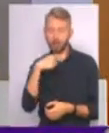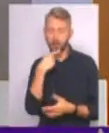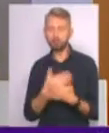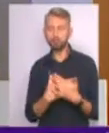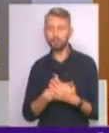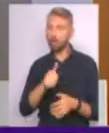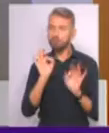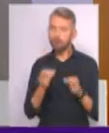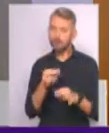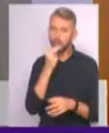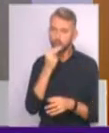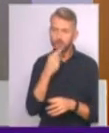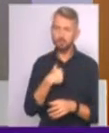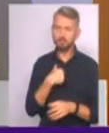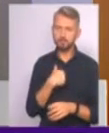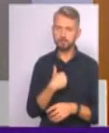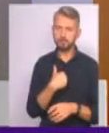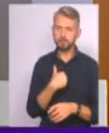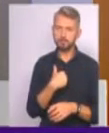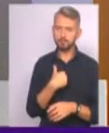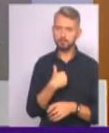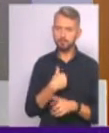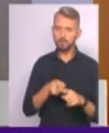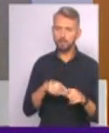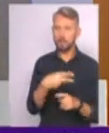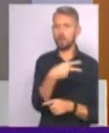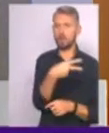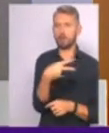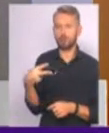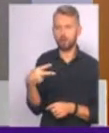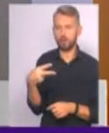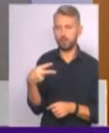правильне харчування, для мене це знак дорівняння.